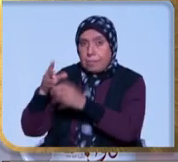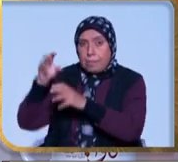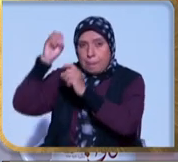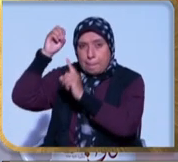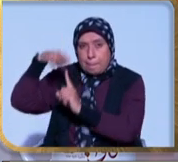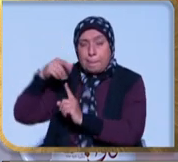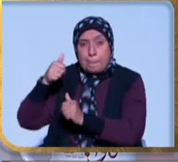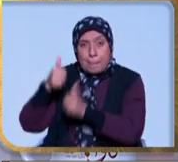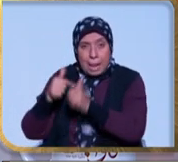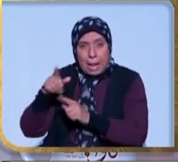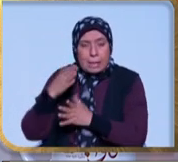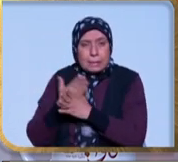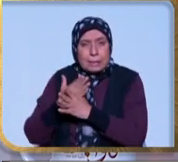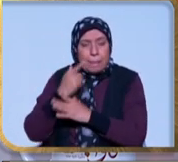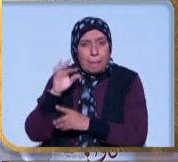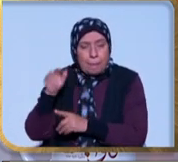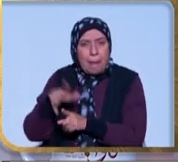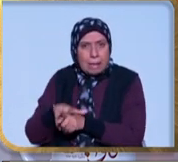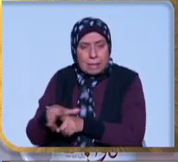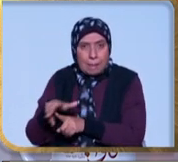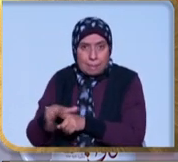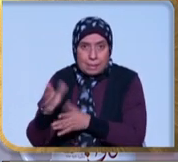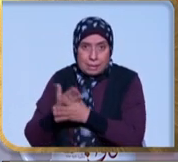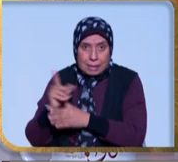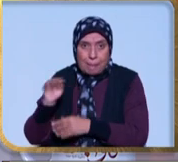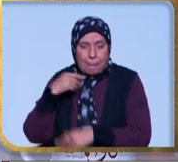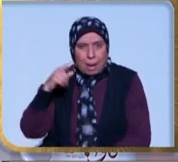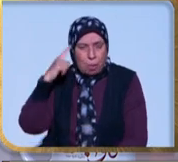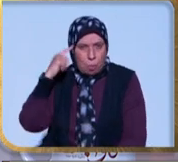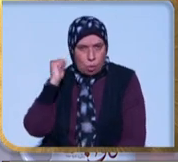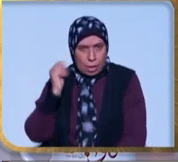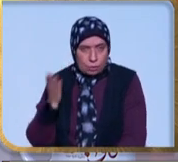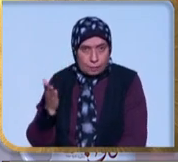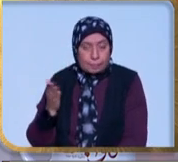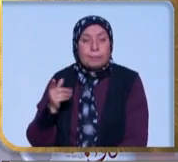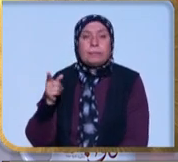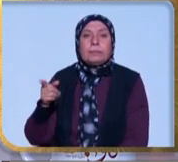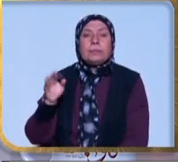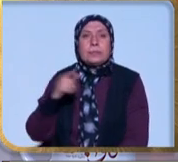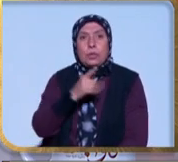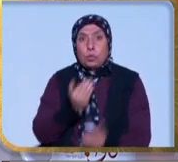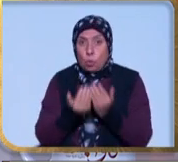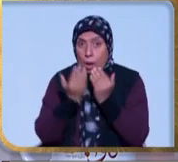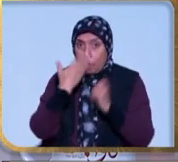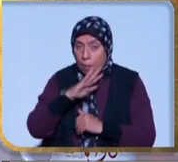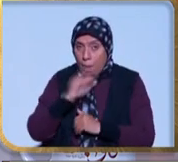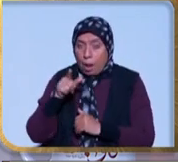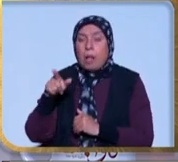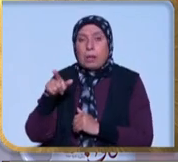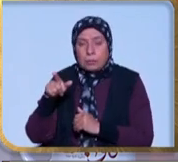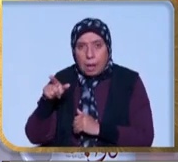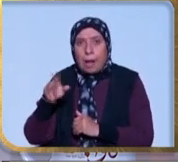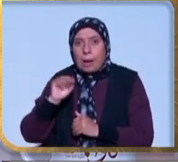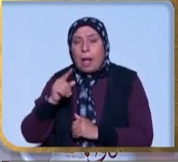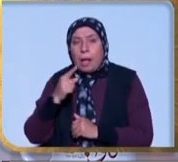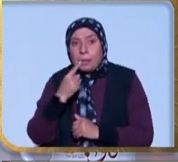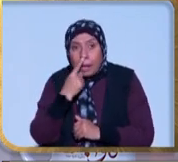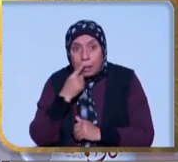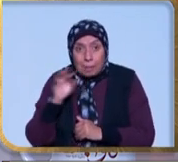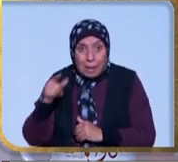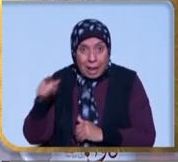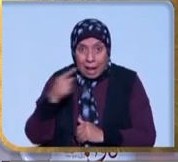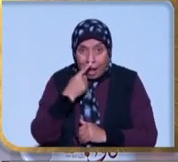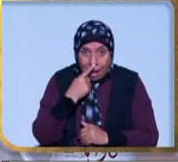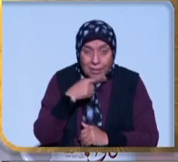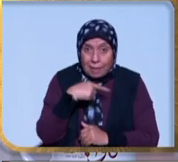إلا إن قوم فرعون عادوا، أو لكن قوم فرعون عادوا ولم يلتزموا بما قاله